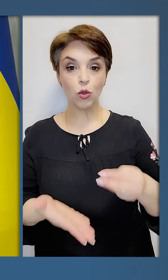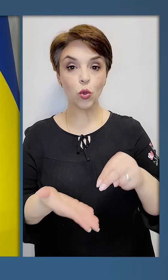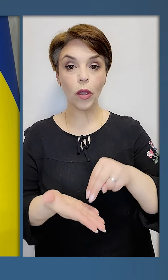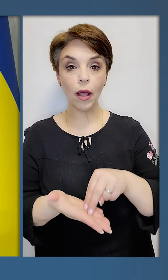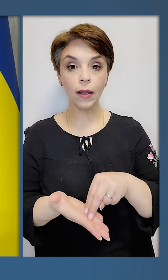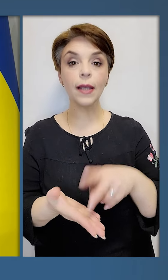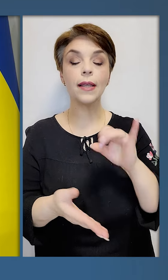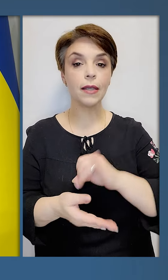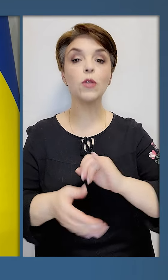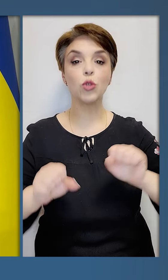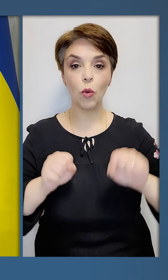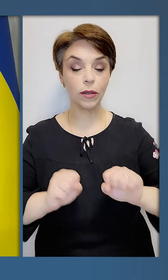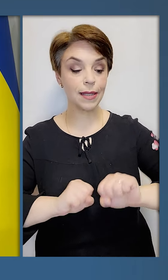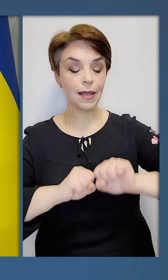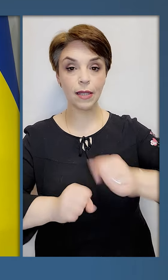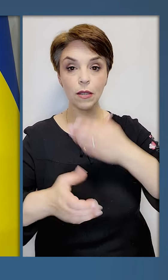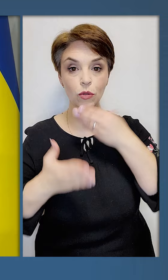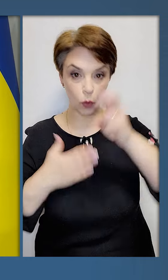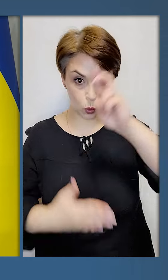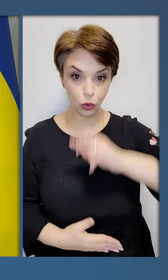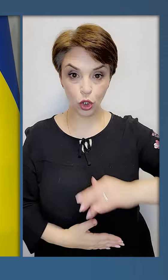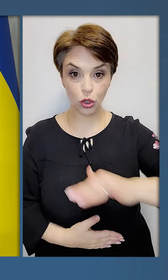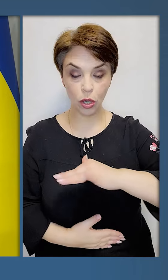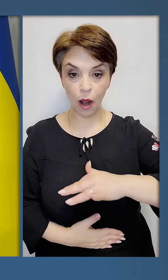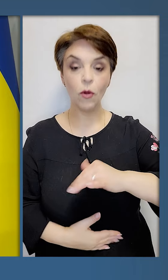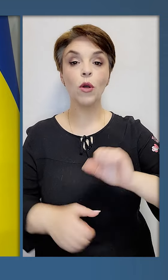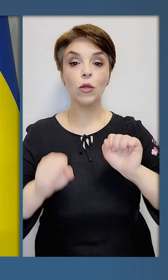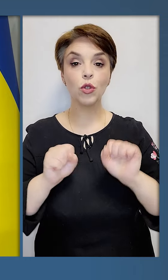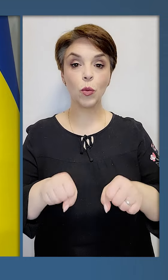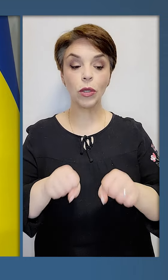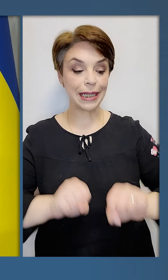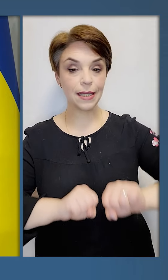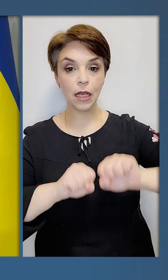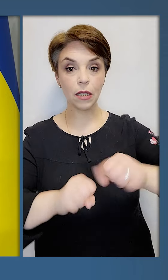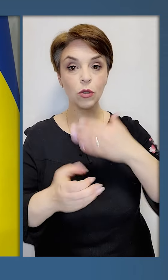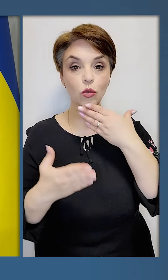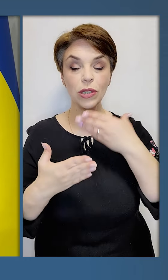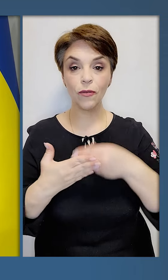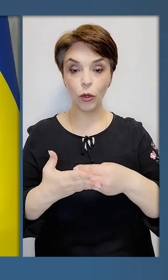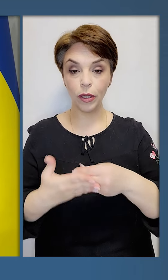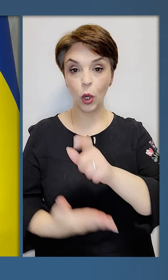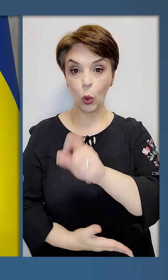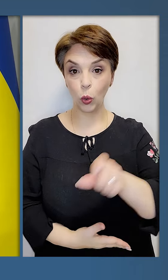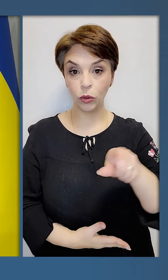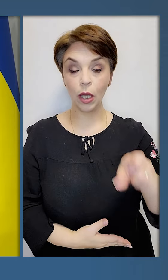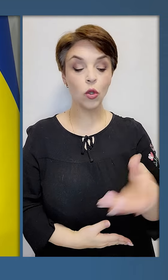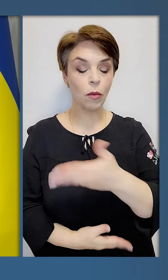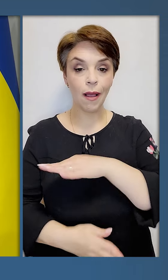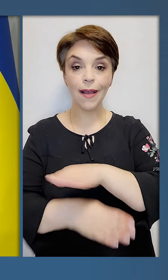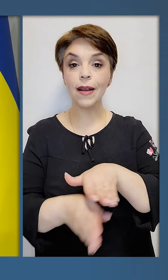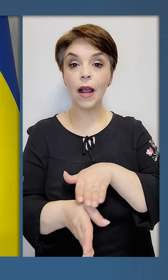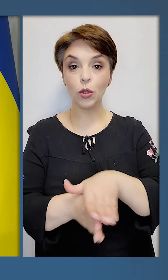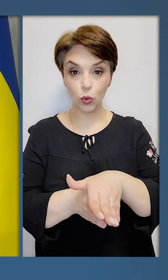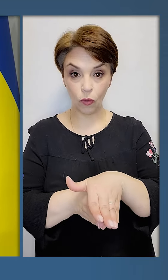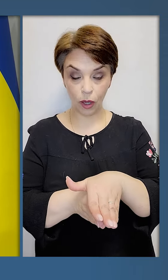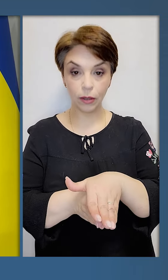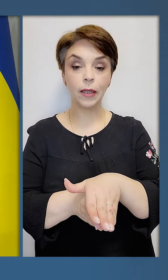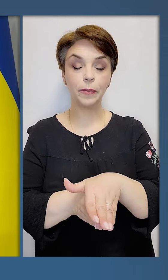вистояли та змогли захистити свою державу, змогли захистити своїх людей, щоб могли